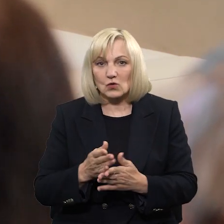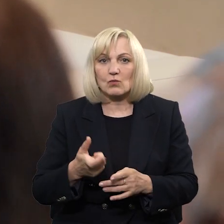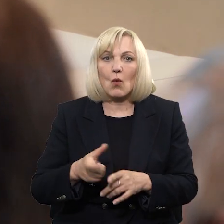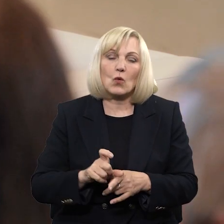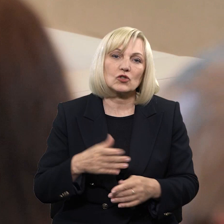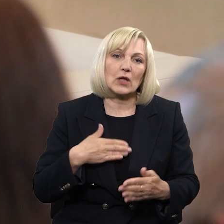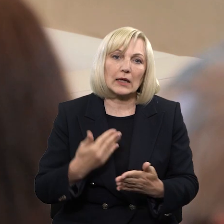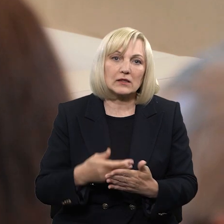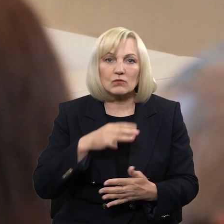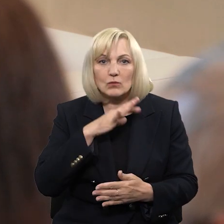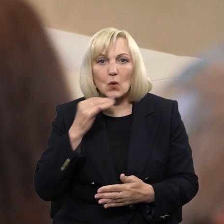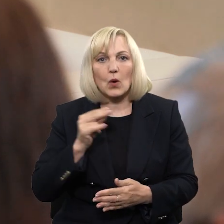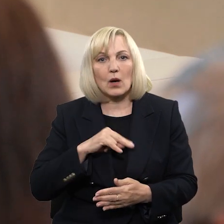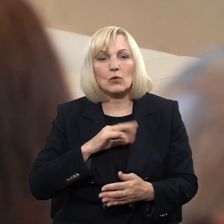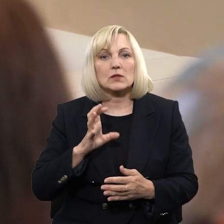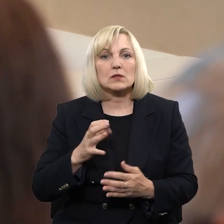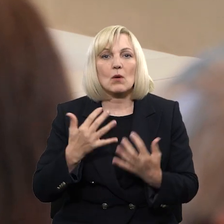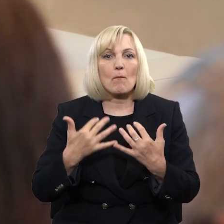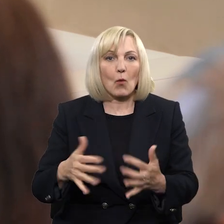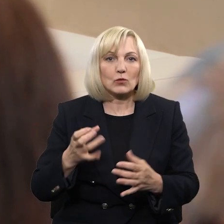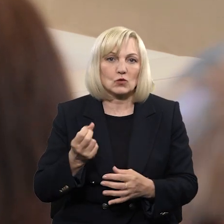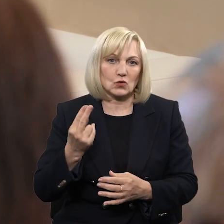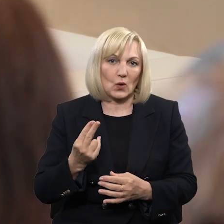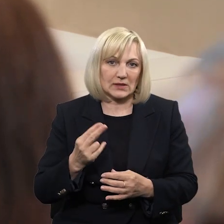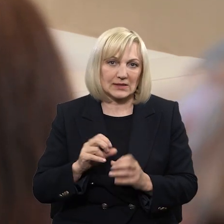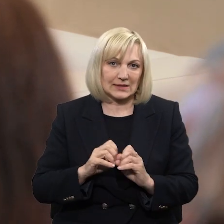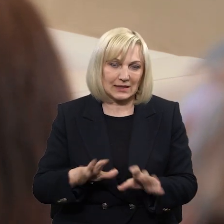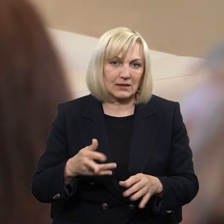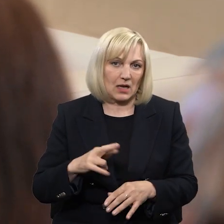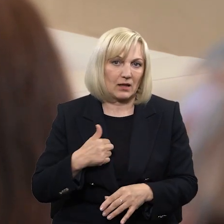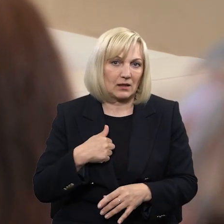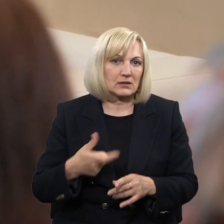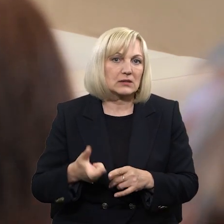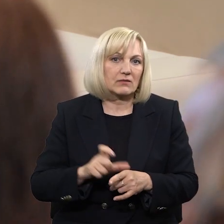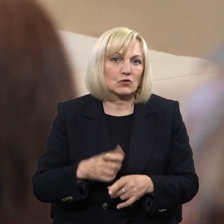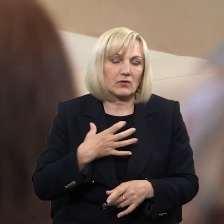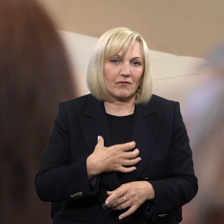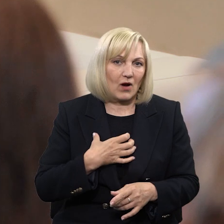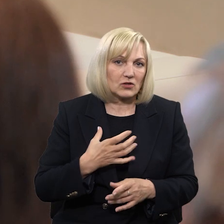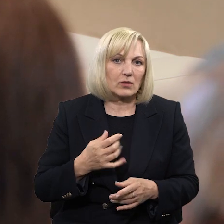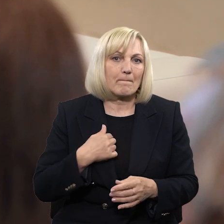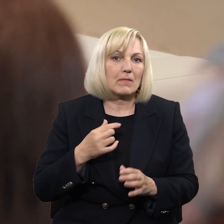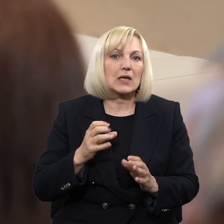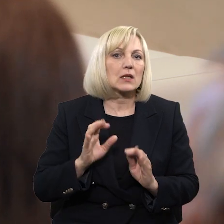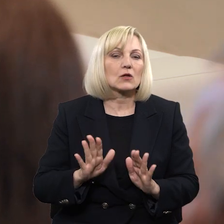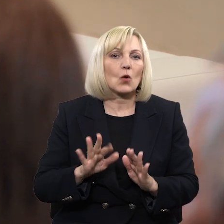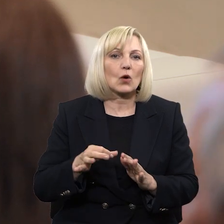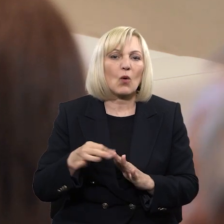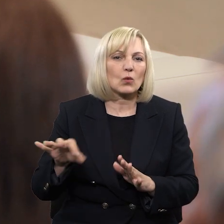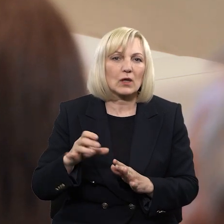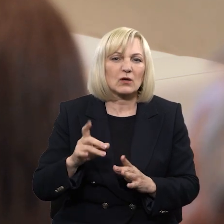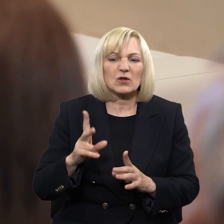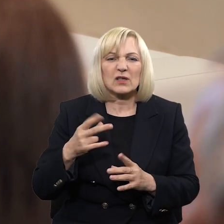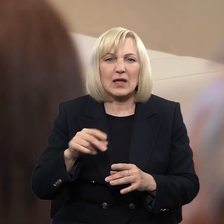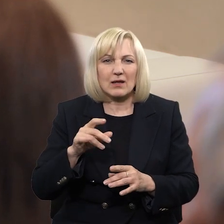очень активно и много работают с публикой в социальных сетях для нас очень важно Мы не только удаляем